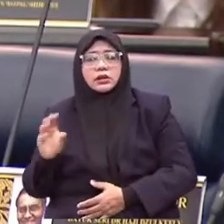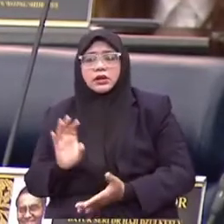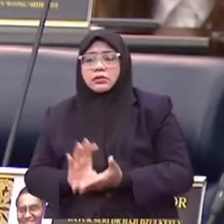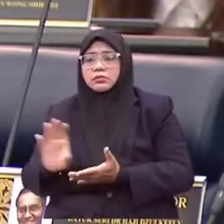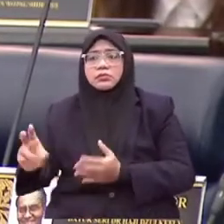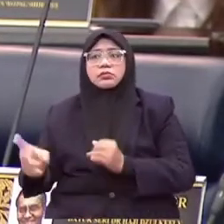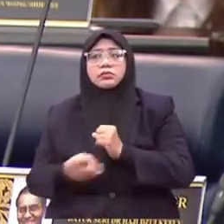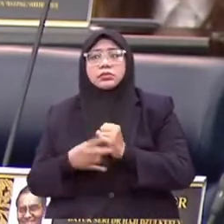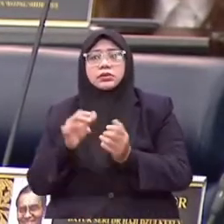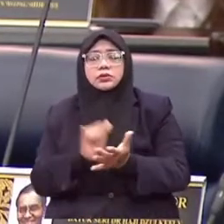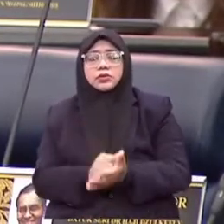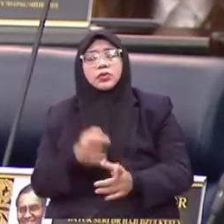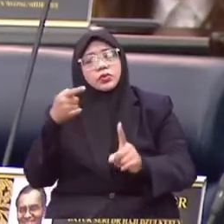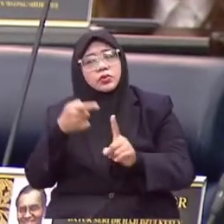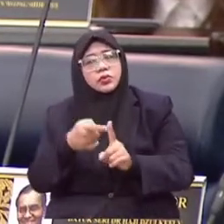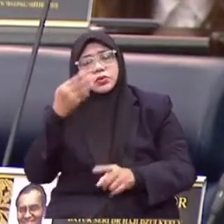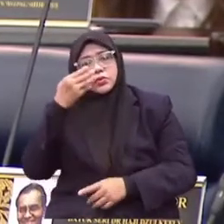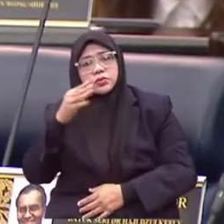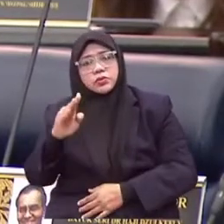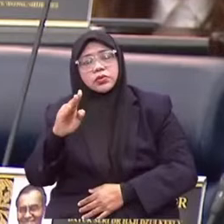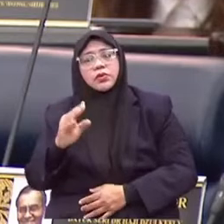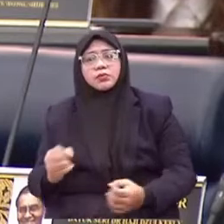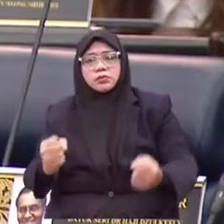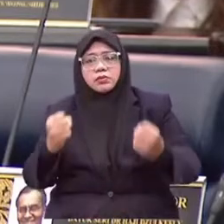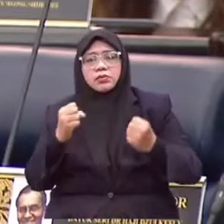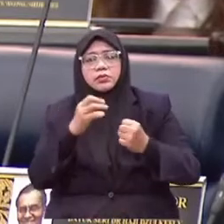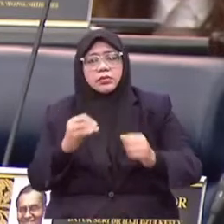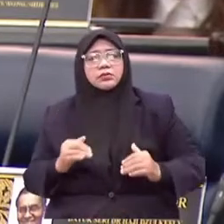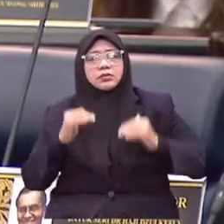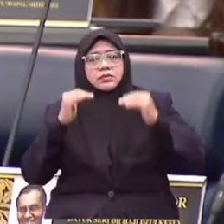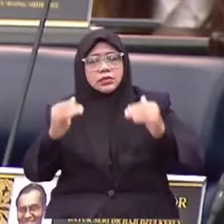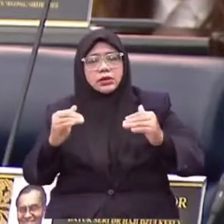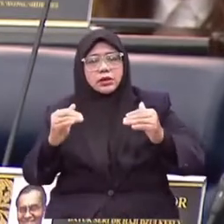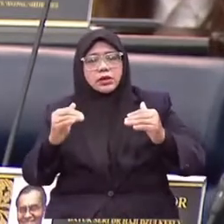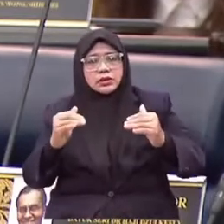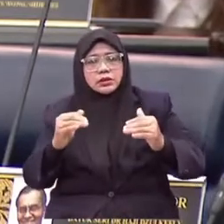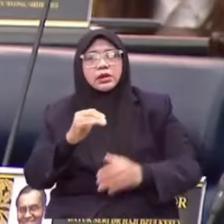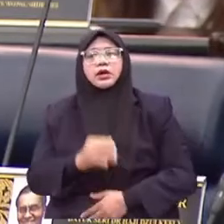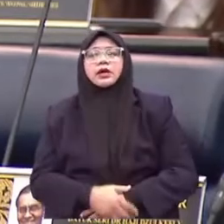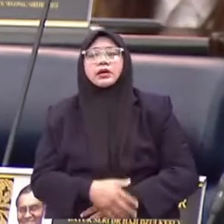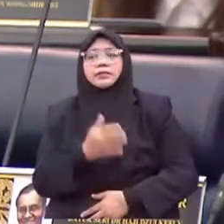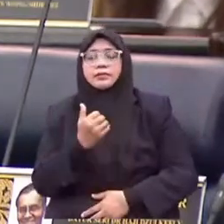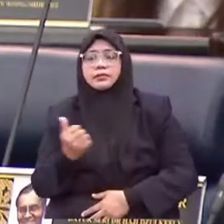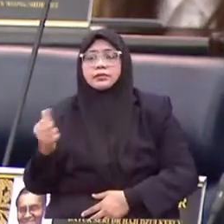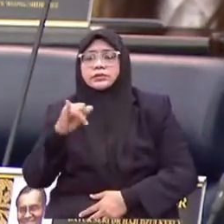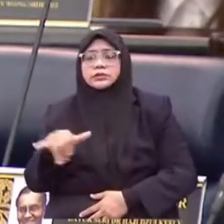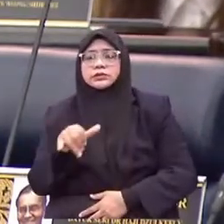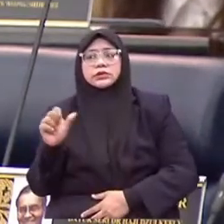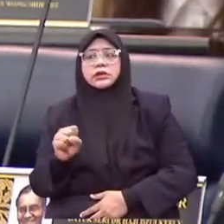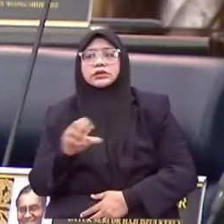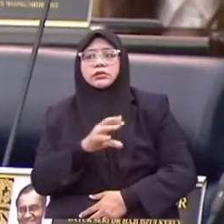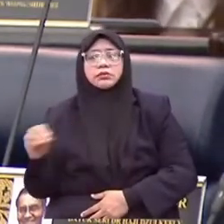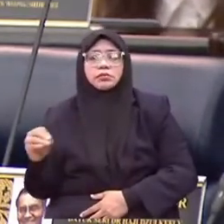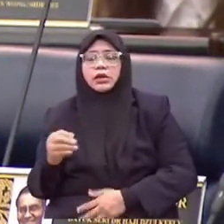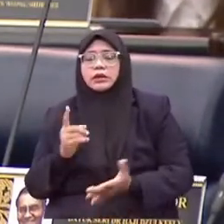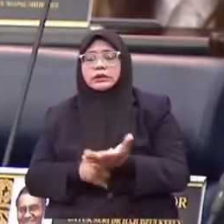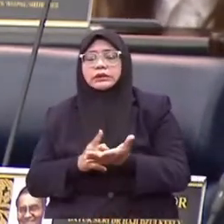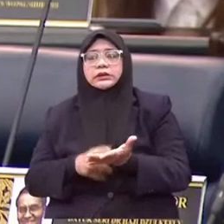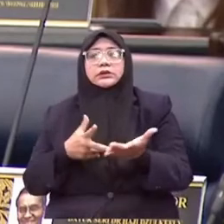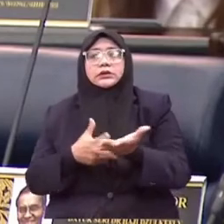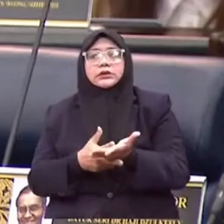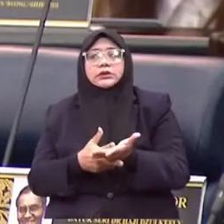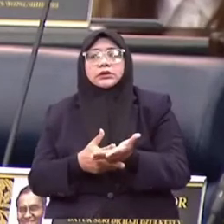penjimatan ini untuk memperkase dan meningkatkan centroches Malangnya Saya tidak dapat habiskan mendingan